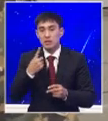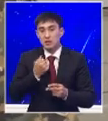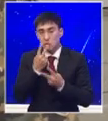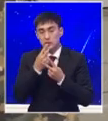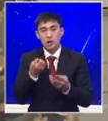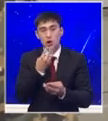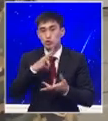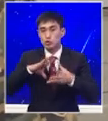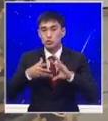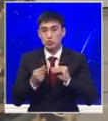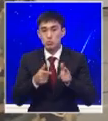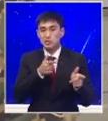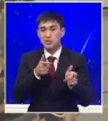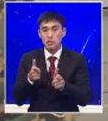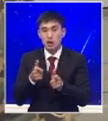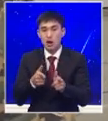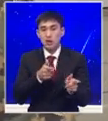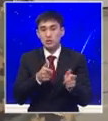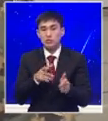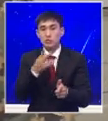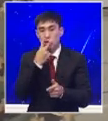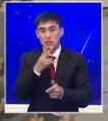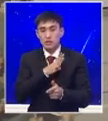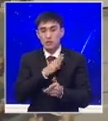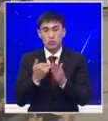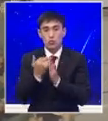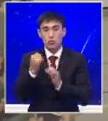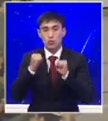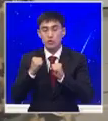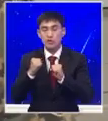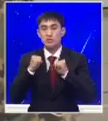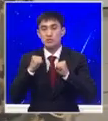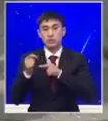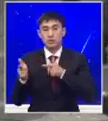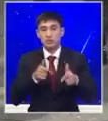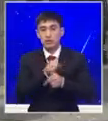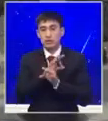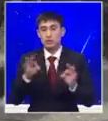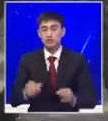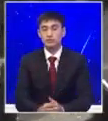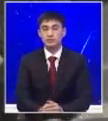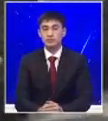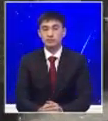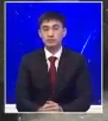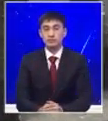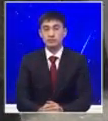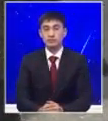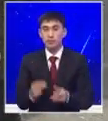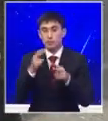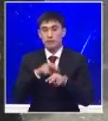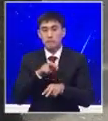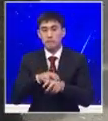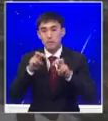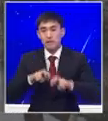продемонстрировали хорошие результаты по стрельбе из огнестрельного оружия и уровень физической подготовленности. В ходе контрольной